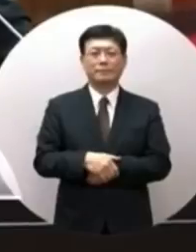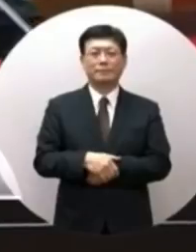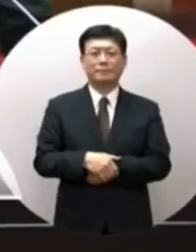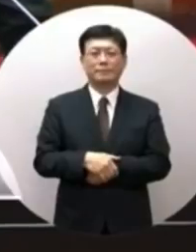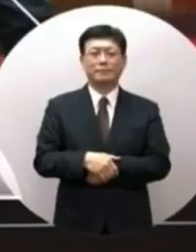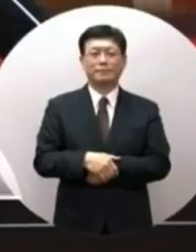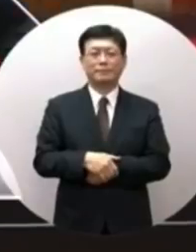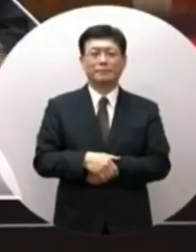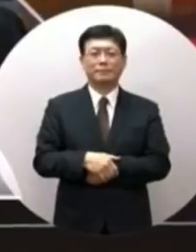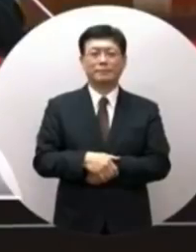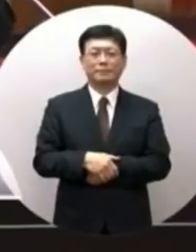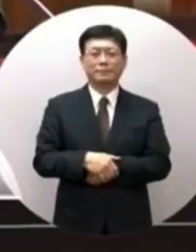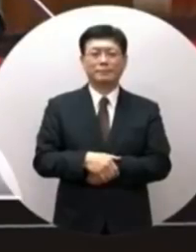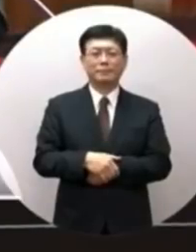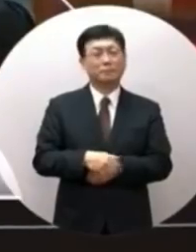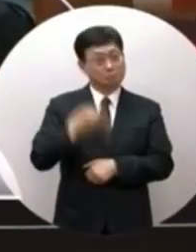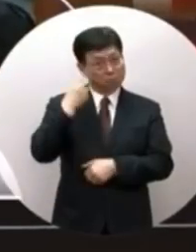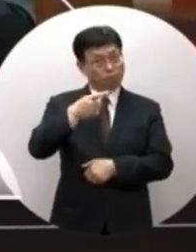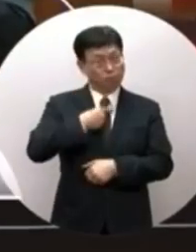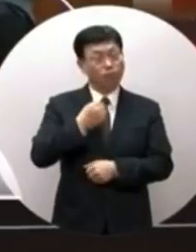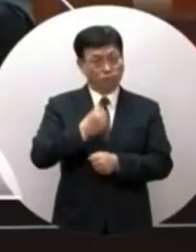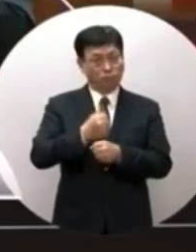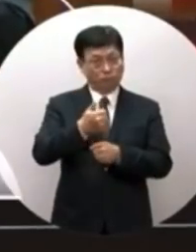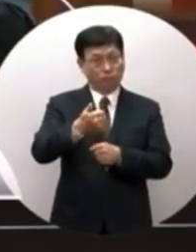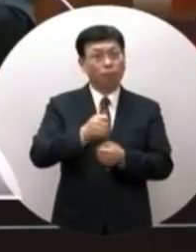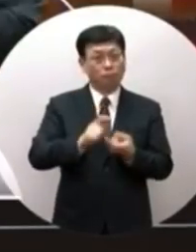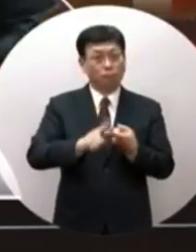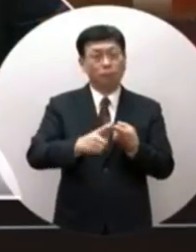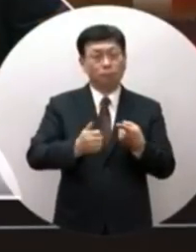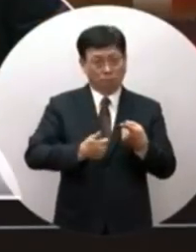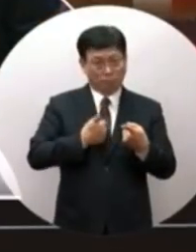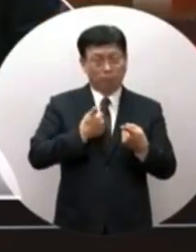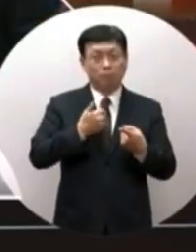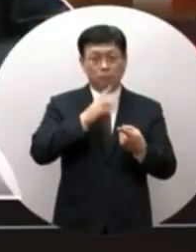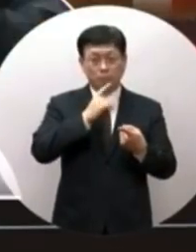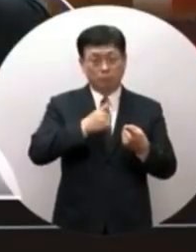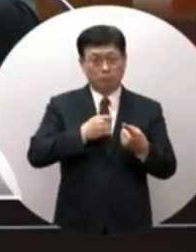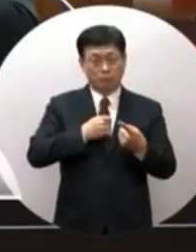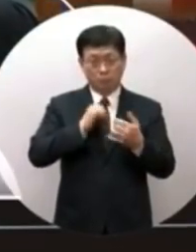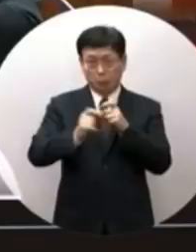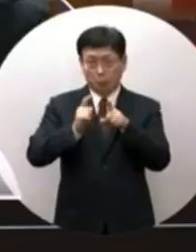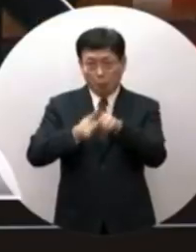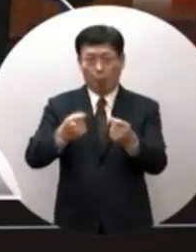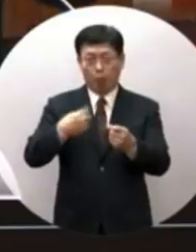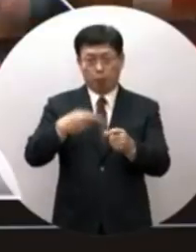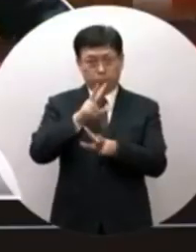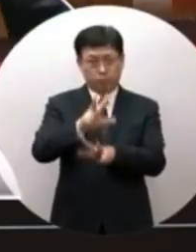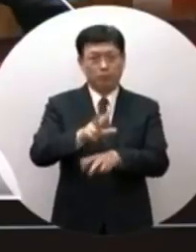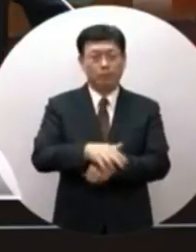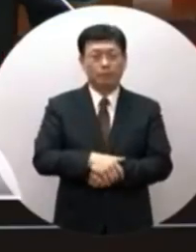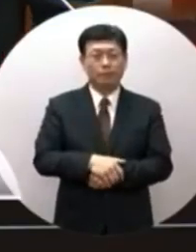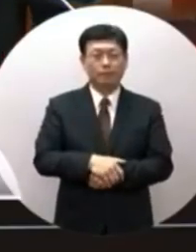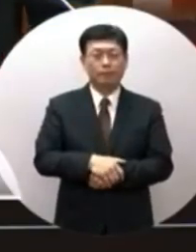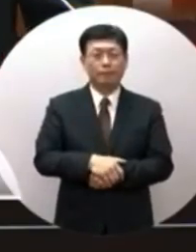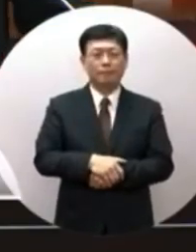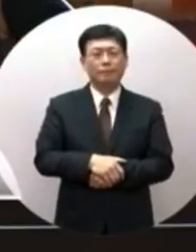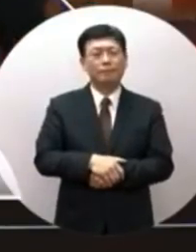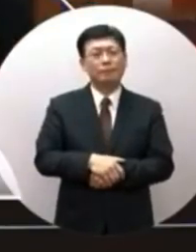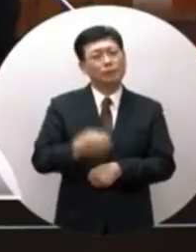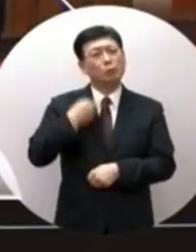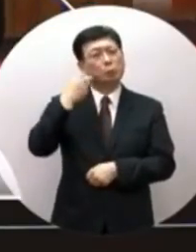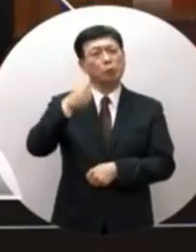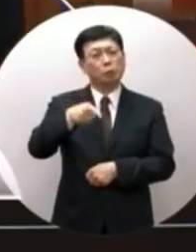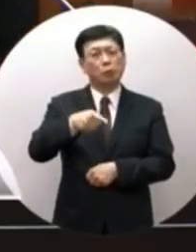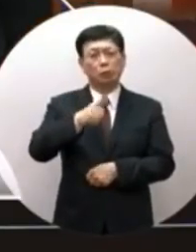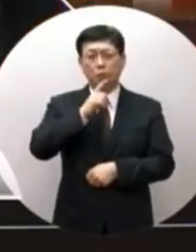好。 我感觉伊做了足好诶，好、哦，开始很接地气，而且脚踏实地来。我就感